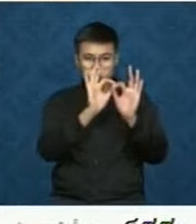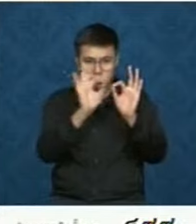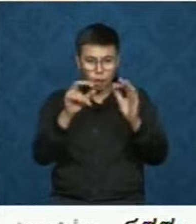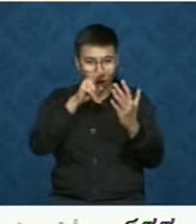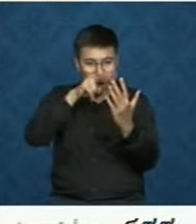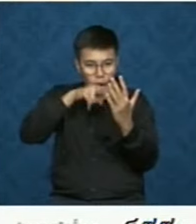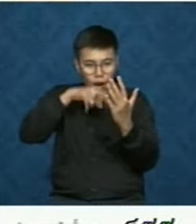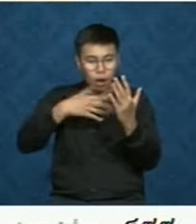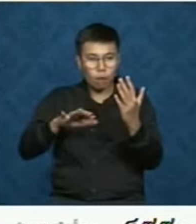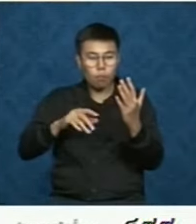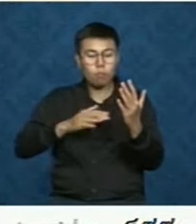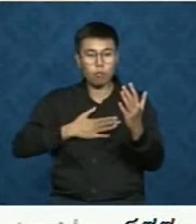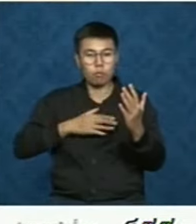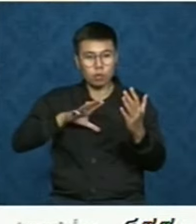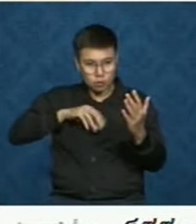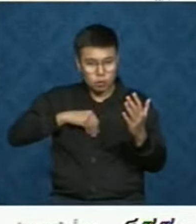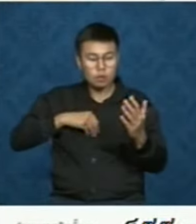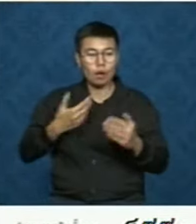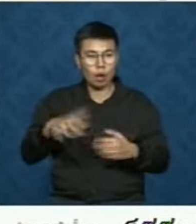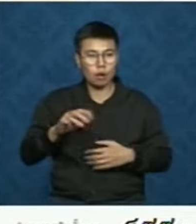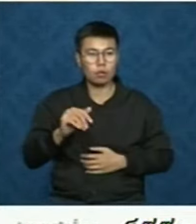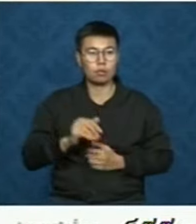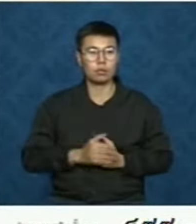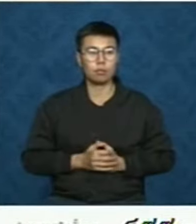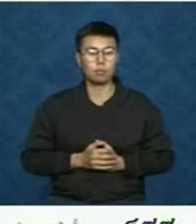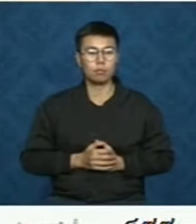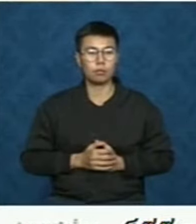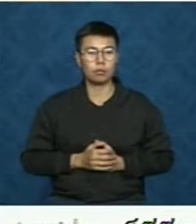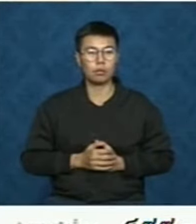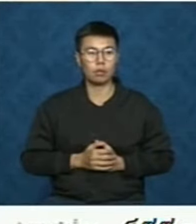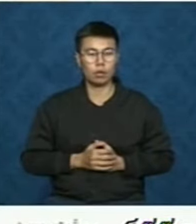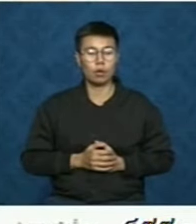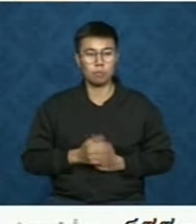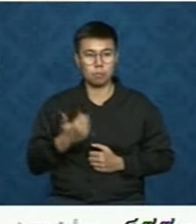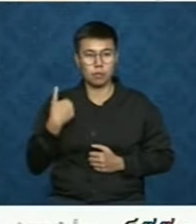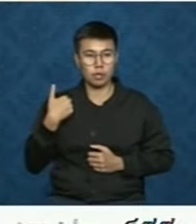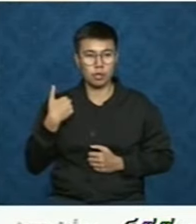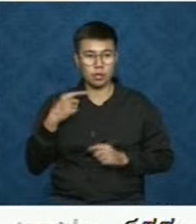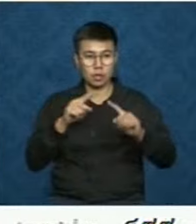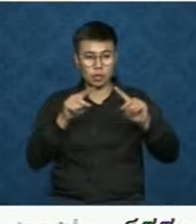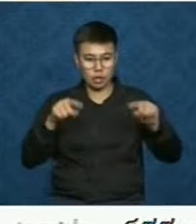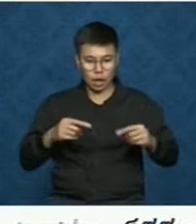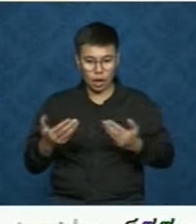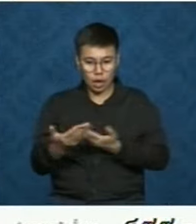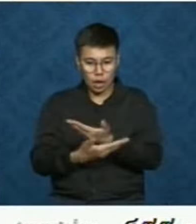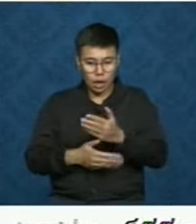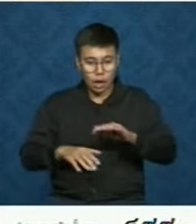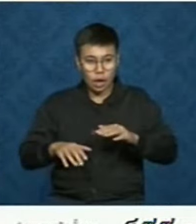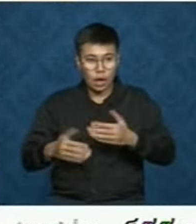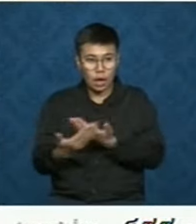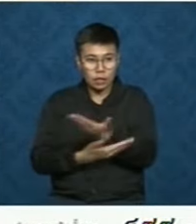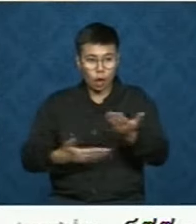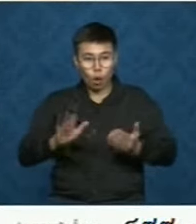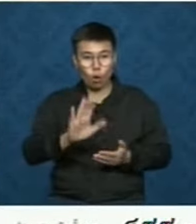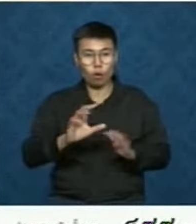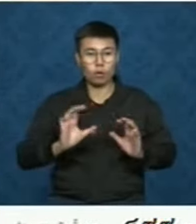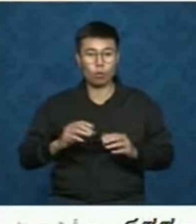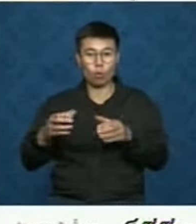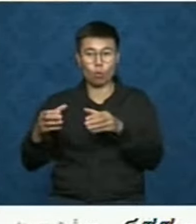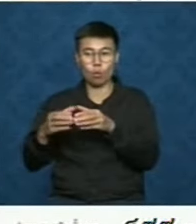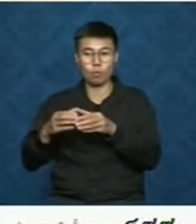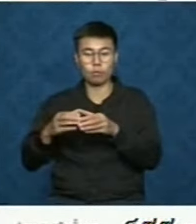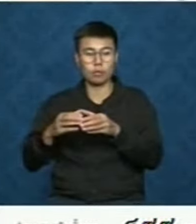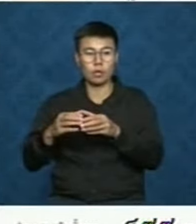เห็นดด้วยครับแล้วก็พิจารณาได้่เรียงกันมาเพราะว่าเรามีรูปธรรมของเอกสารจากวิปรัฐบาลบอกว่า